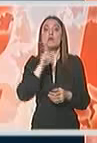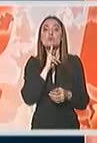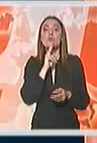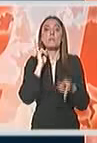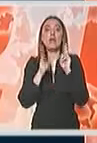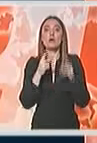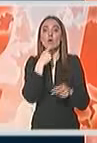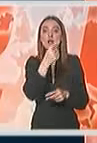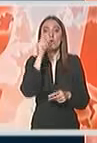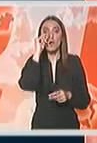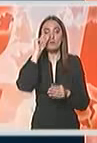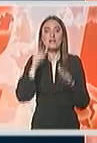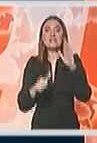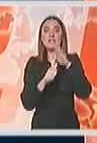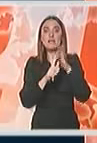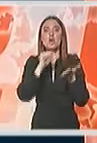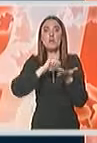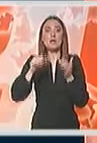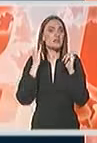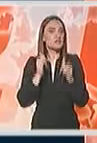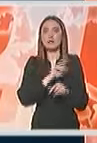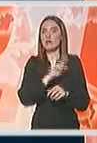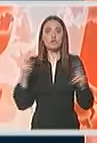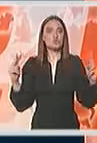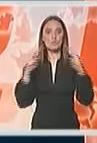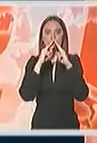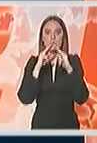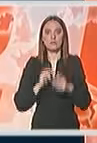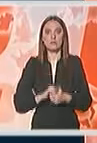kako je rekao, ljudi u Centralnoj banci za sada nisu upoznati.